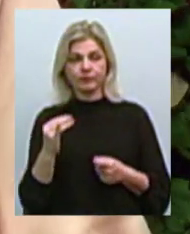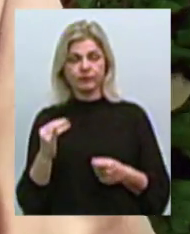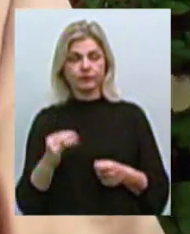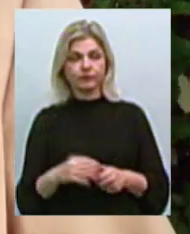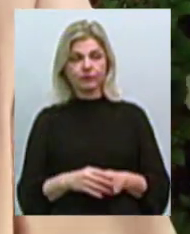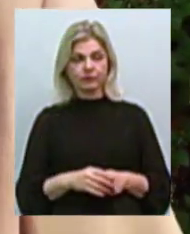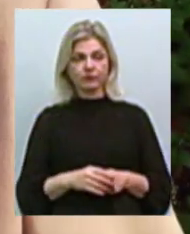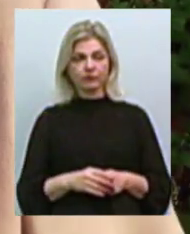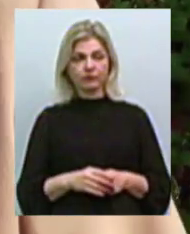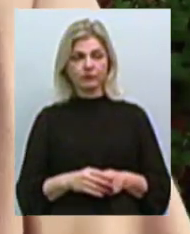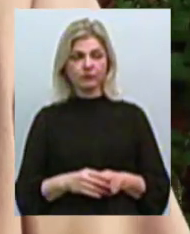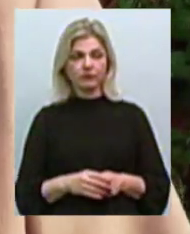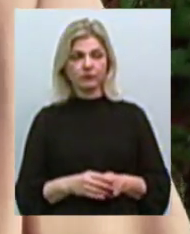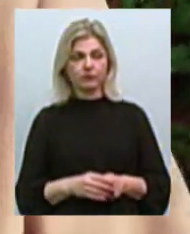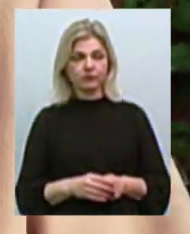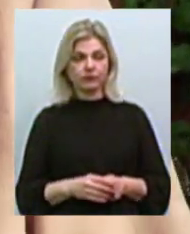в режимі